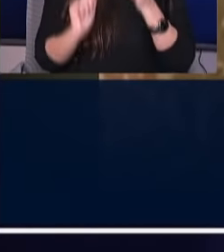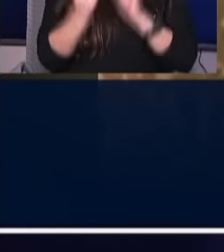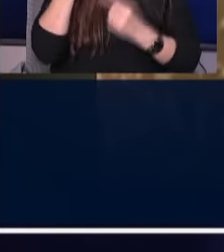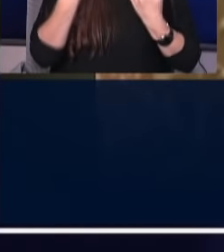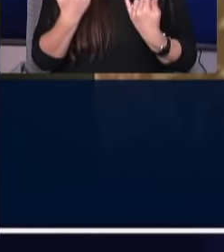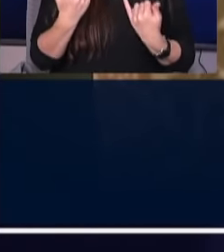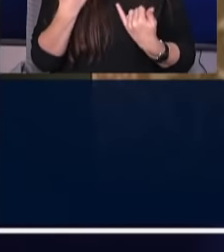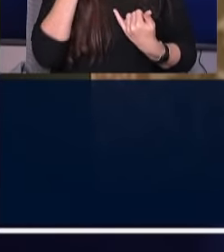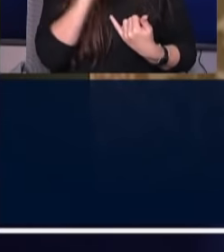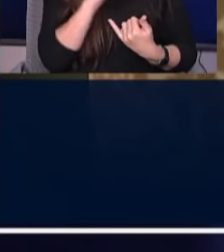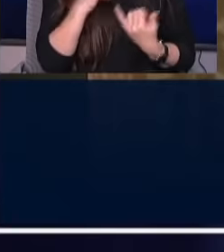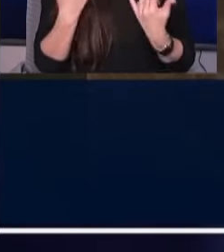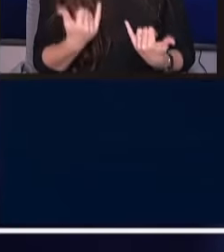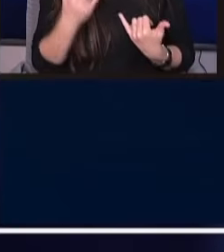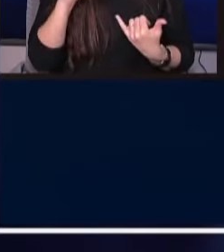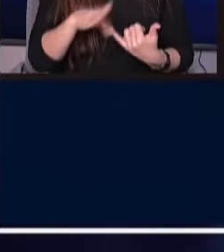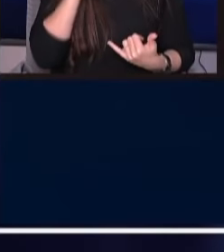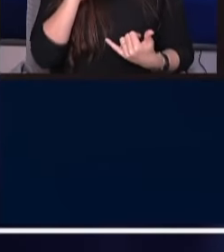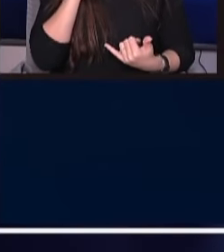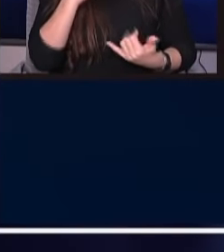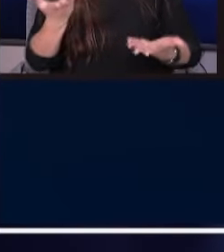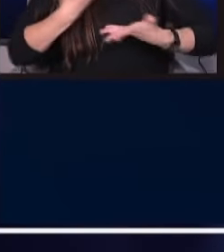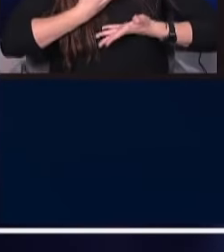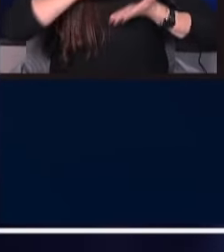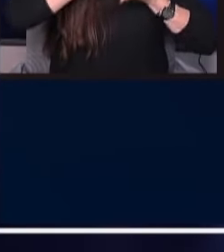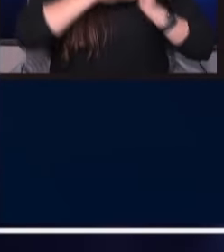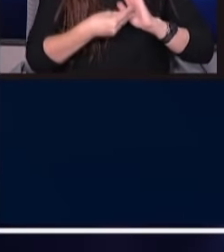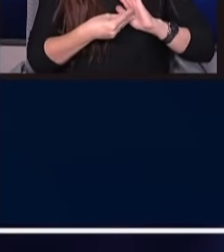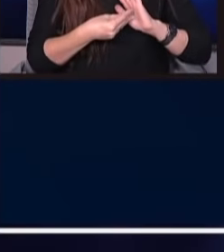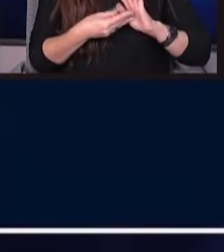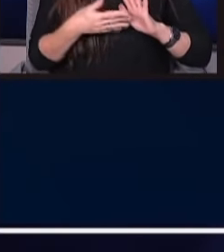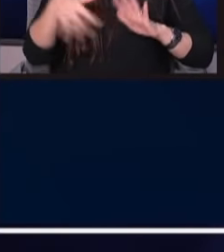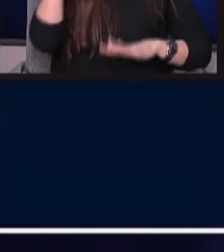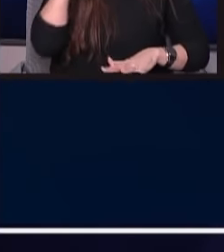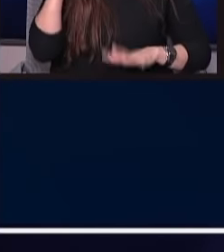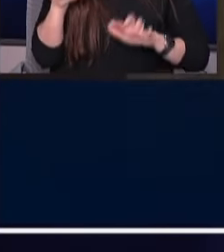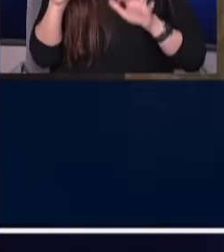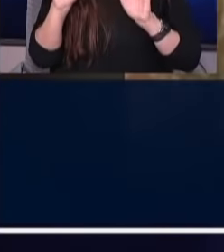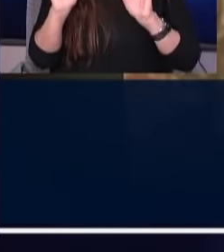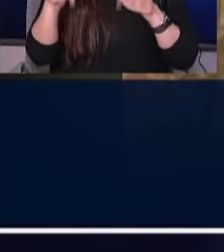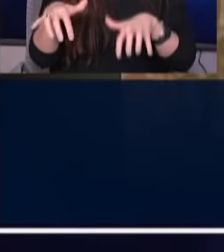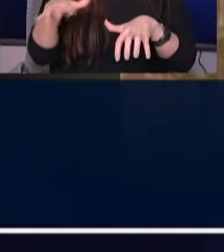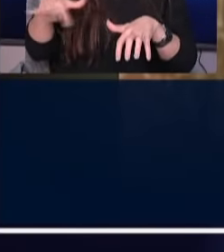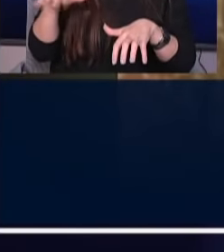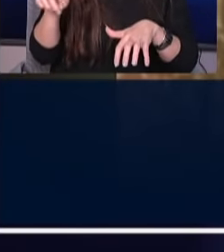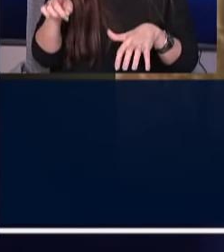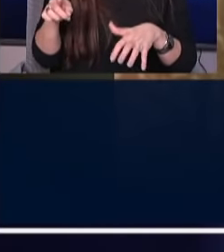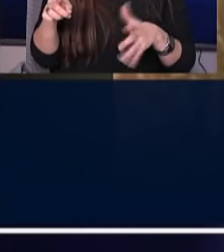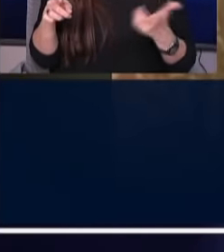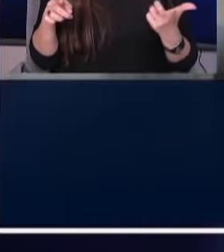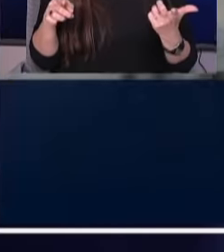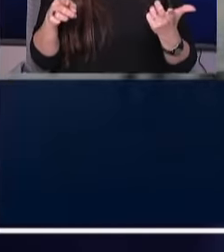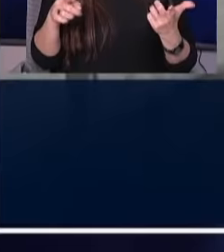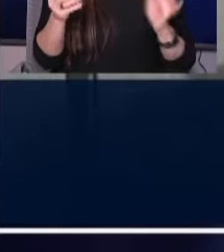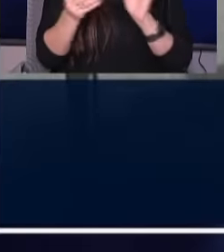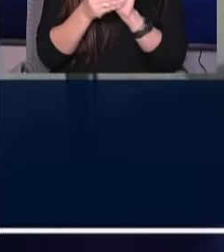כנראה לא יקרה היום. יש בעיה עם קבלת האישורים מסביבתו של הנשיא לא פחות. ולצורך